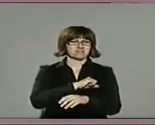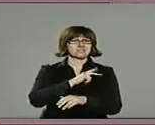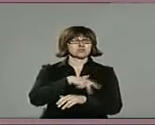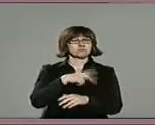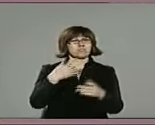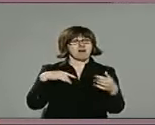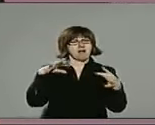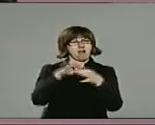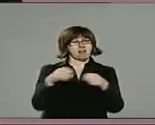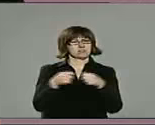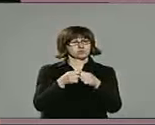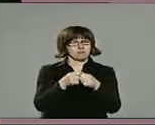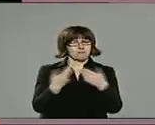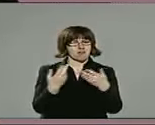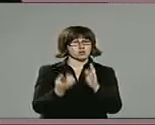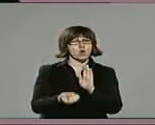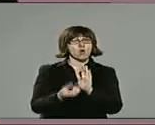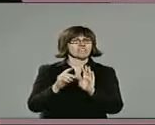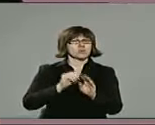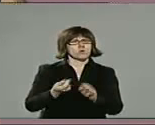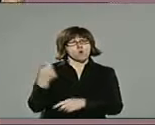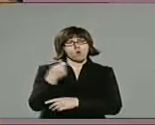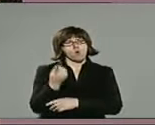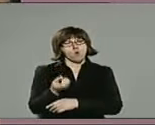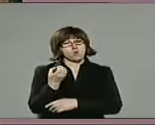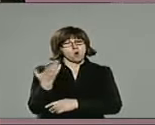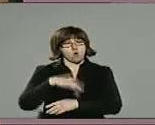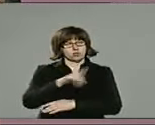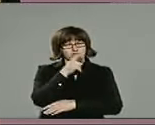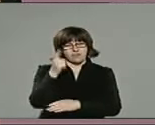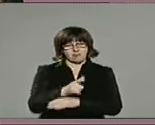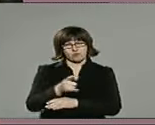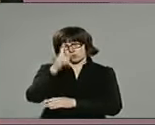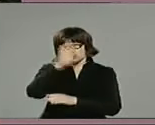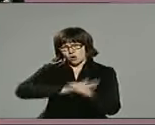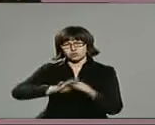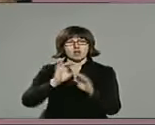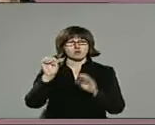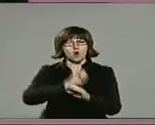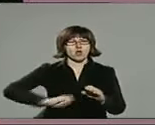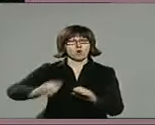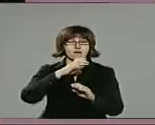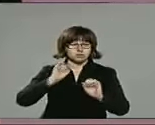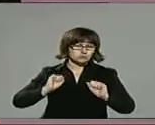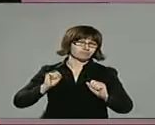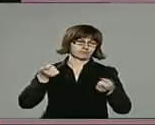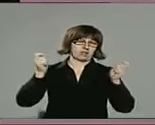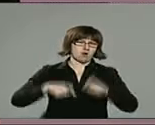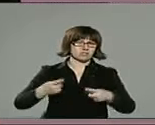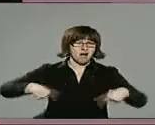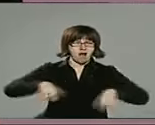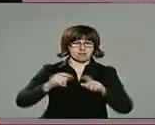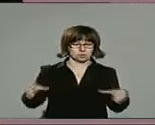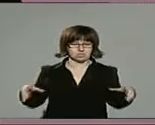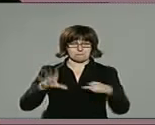sozialer Zusammenhalt und ökologische Verantwortung. Dafür wollen wir in Deutschland und Europa wieder eine Allianz schmieden. Alle